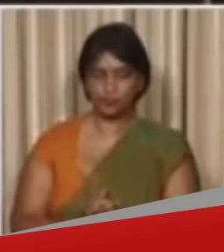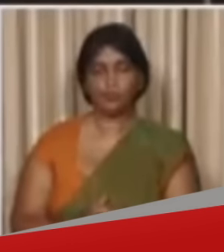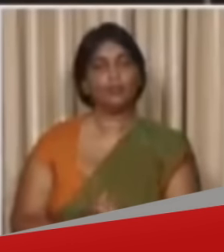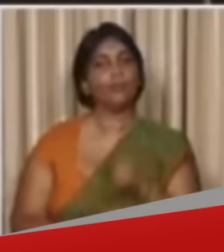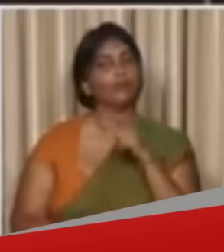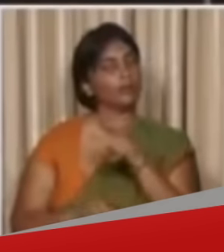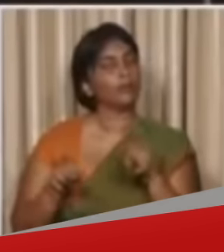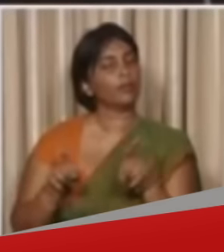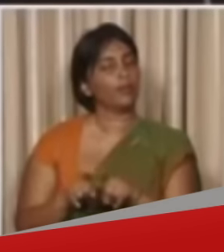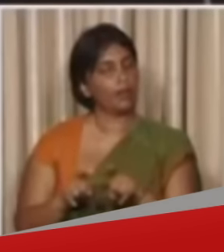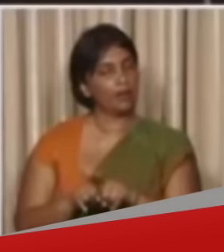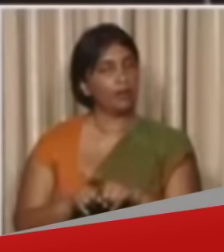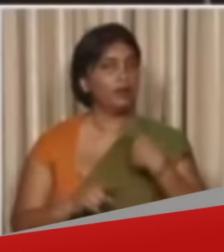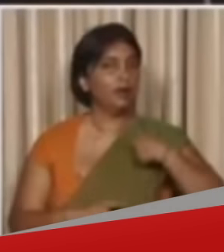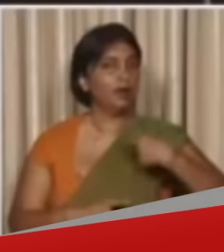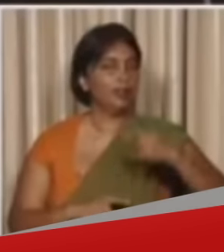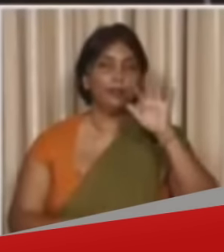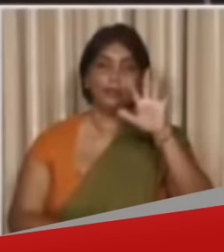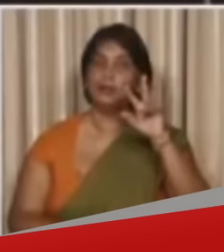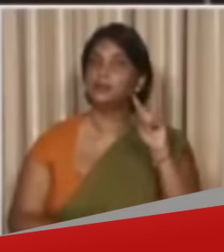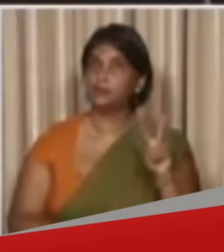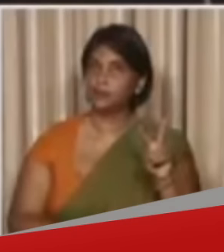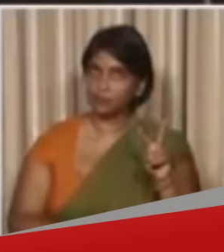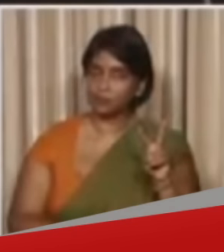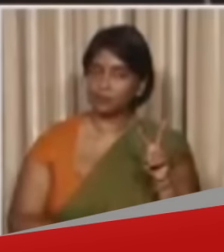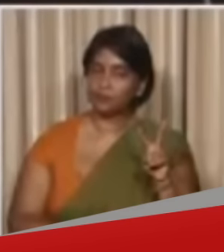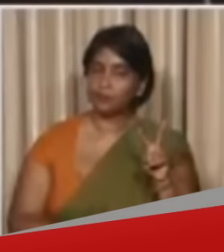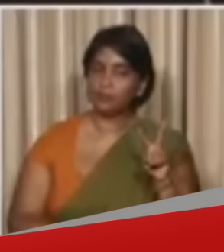ඊළඟට දවස් 52 දී